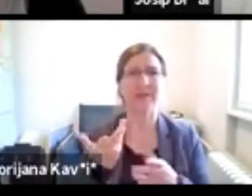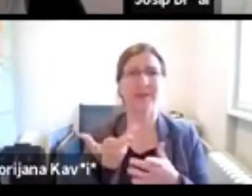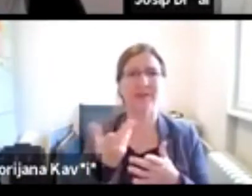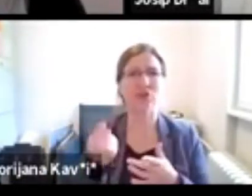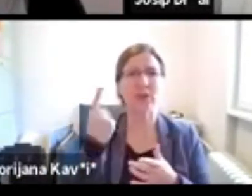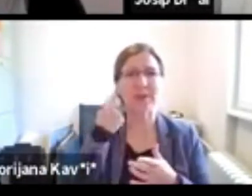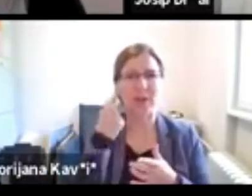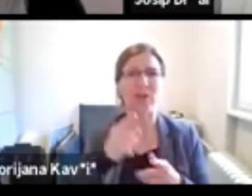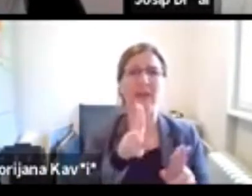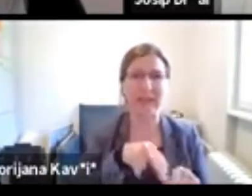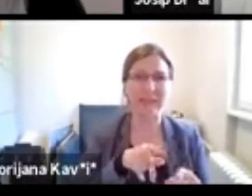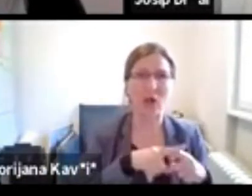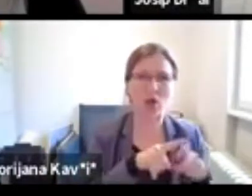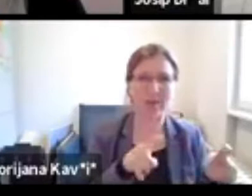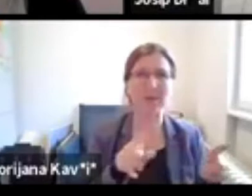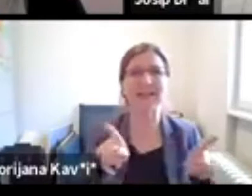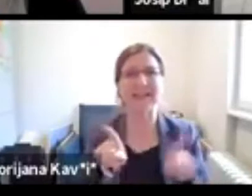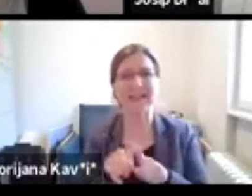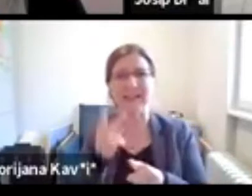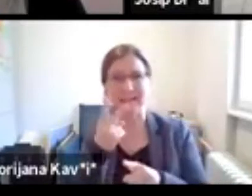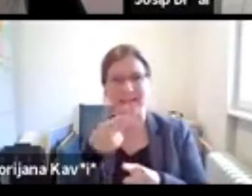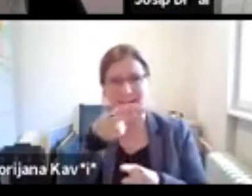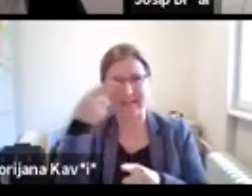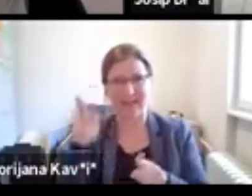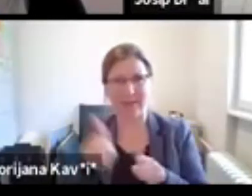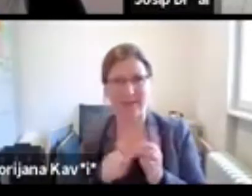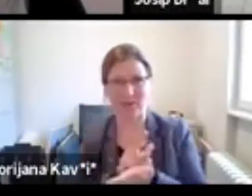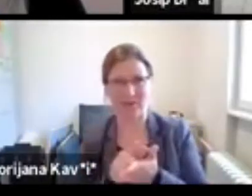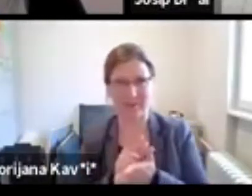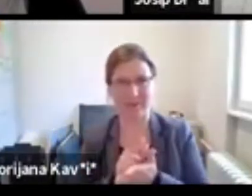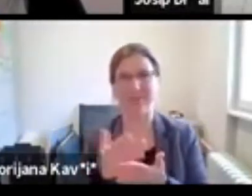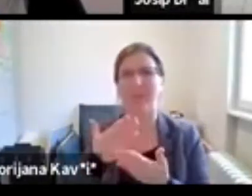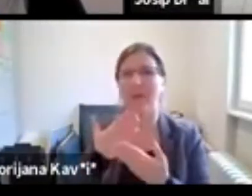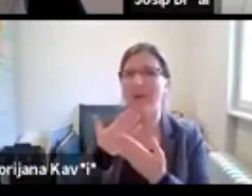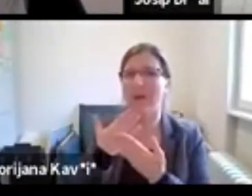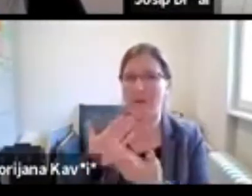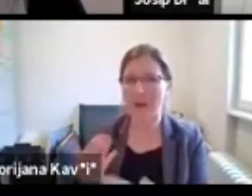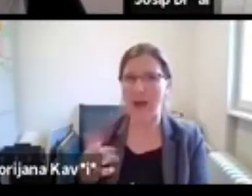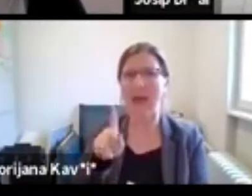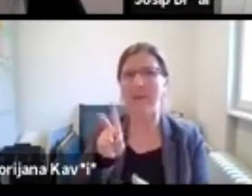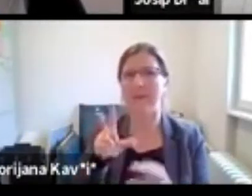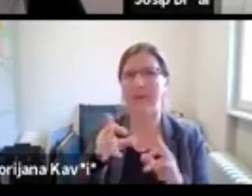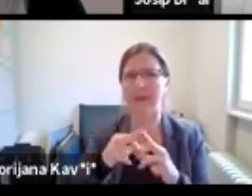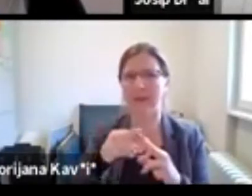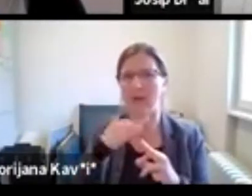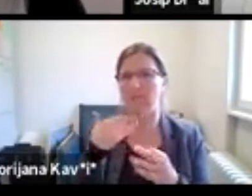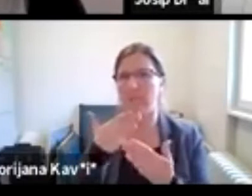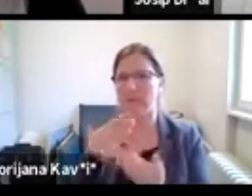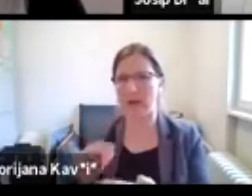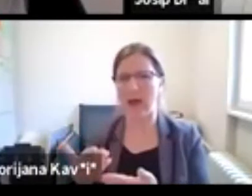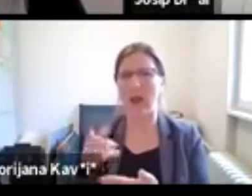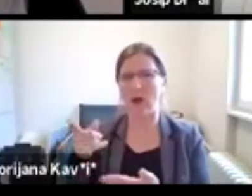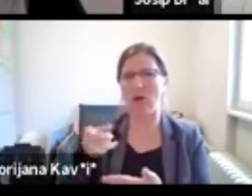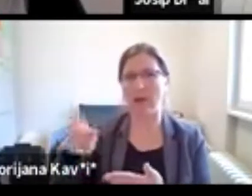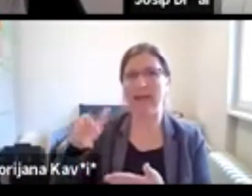vrijeme. Iva, hvala ti puno. Ivin doprinos je dvostruk. Ona je